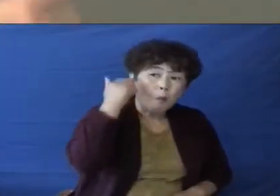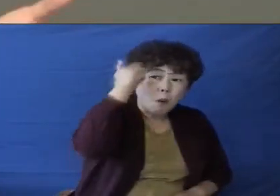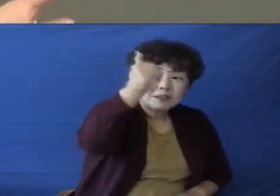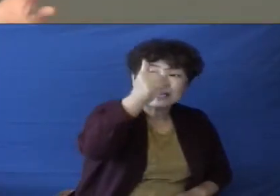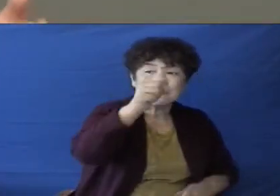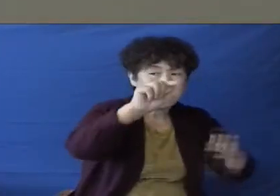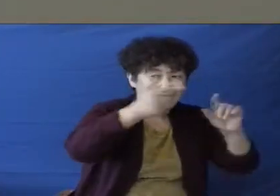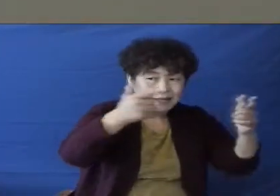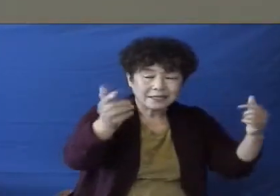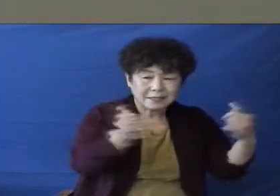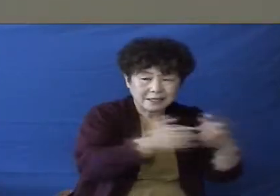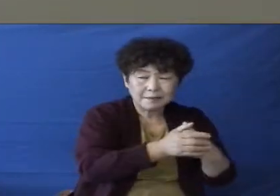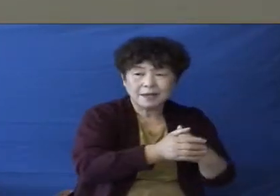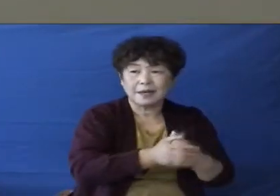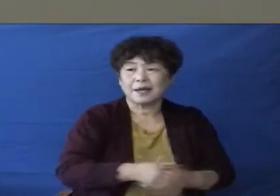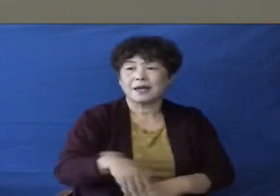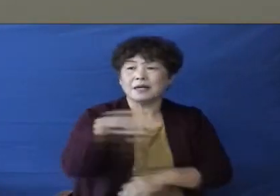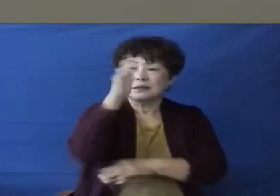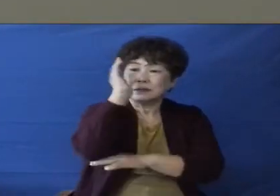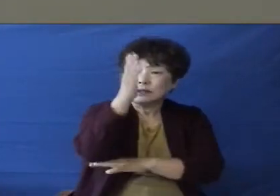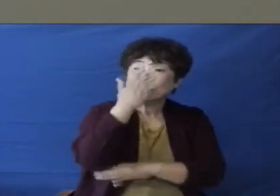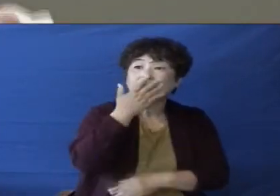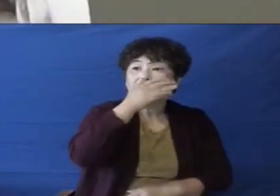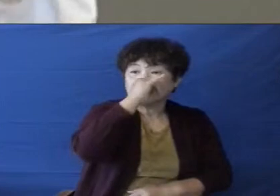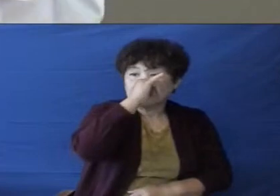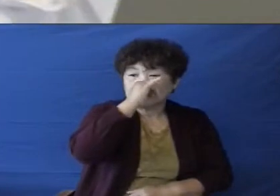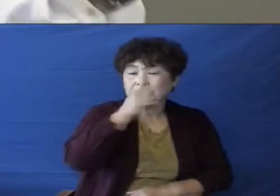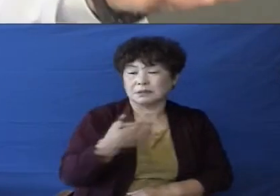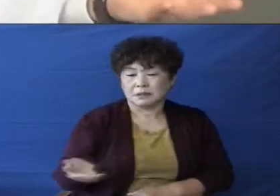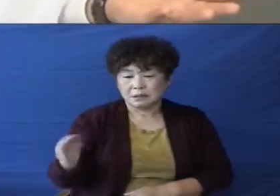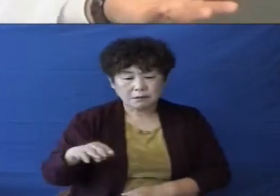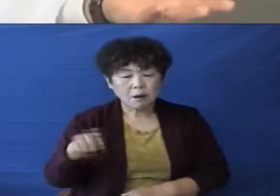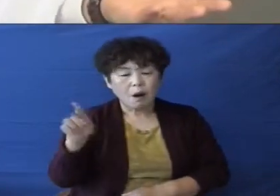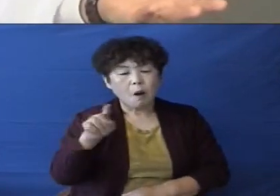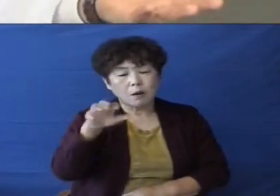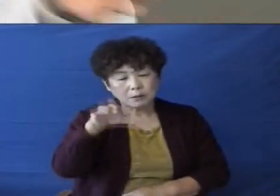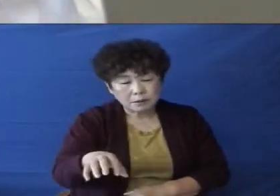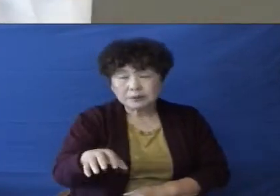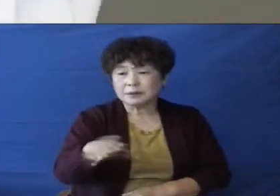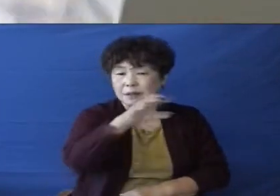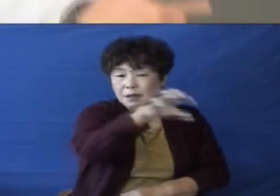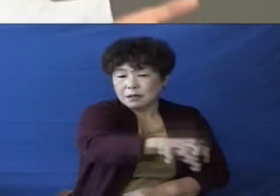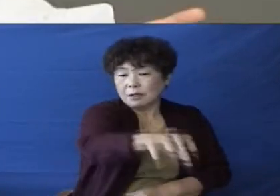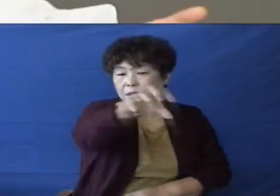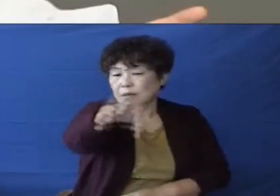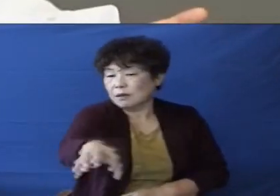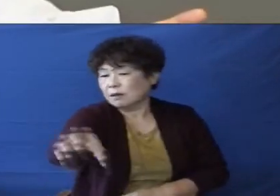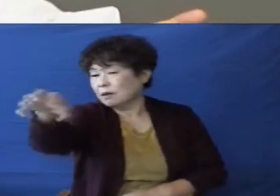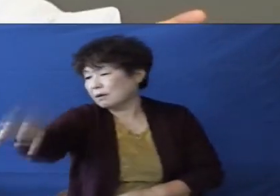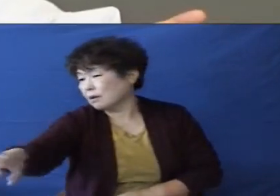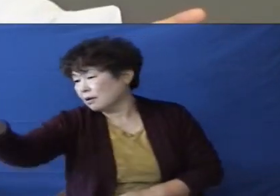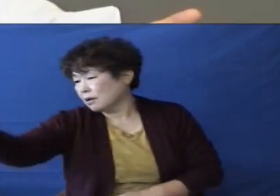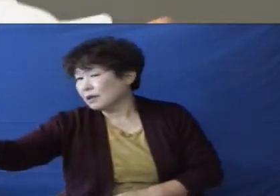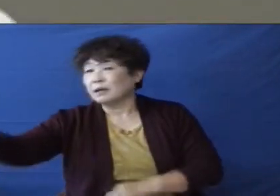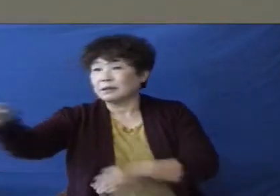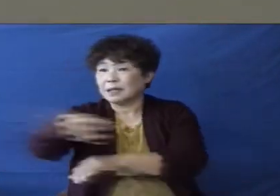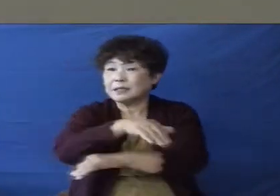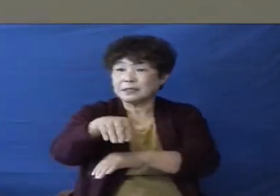말씀을 읽고 설명할 수 있었지만 어디서 할지 모르는 거예요 어디 회당이 사게 될지 모르는 거예요